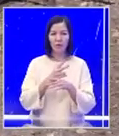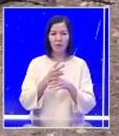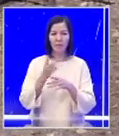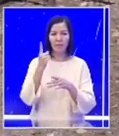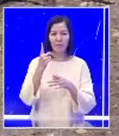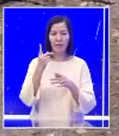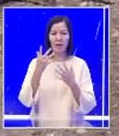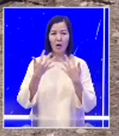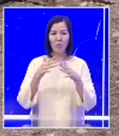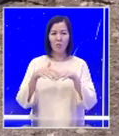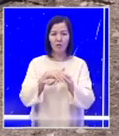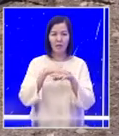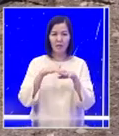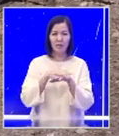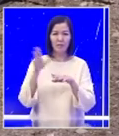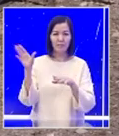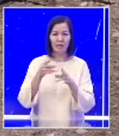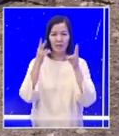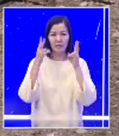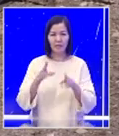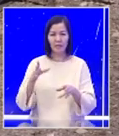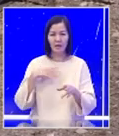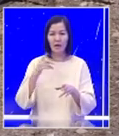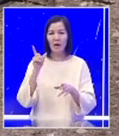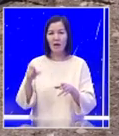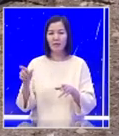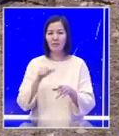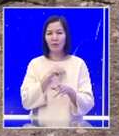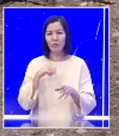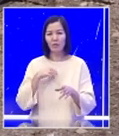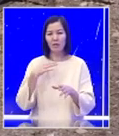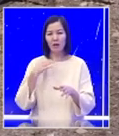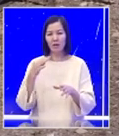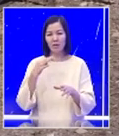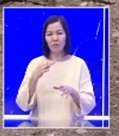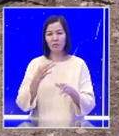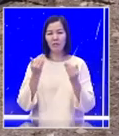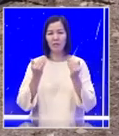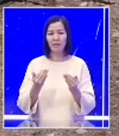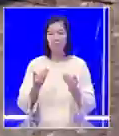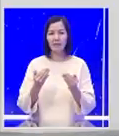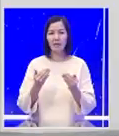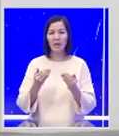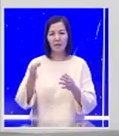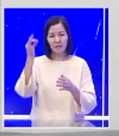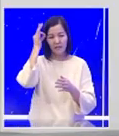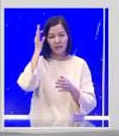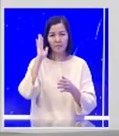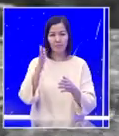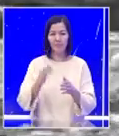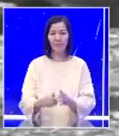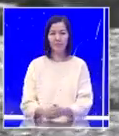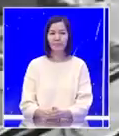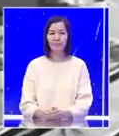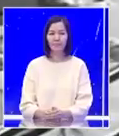ауылды тып-типыл еткен апат адамзат салғырттығының салдары. Ащы сабақ болып ел жұрттың санасында қала бермек.